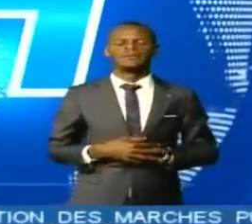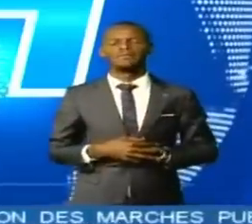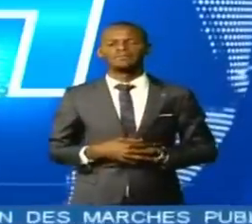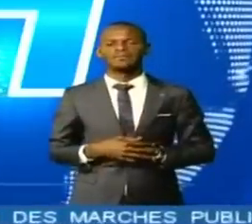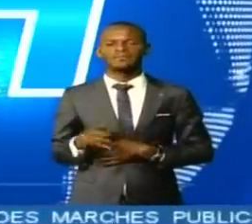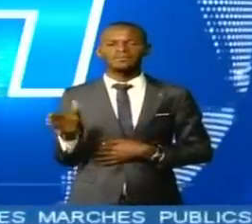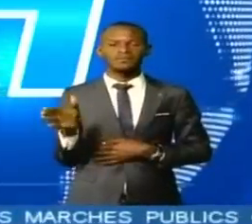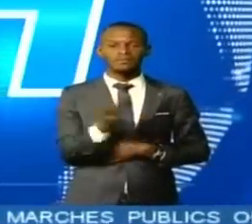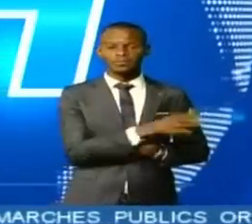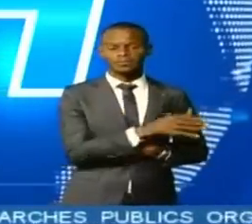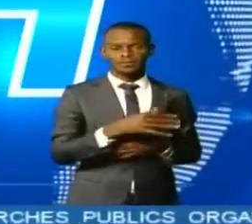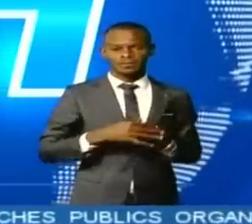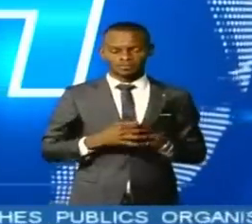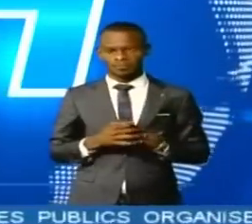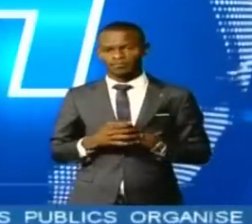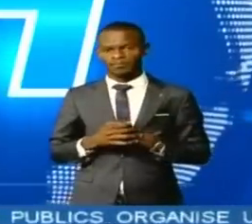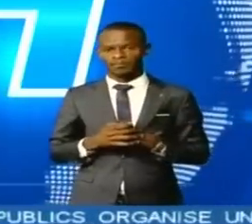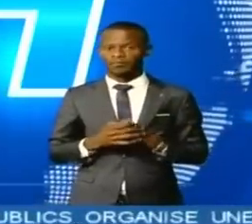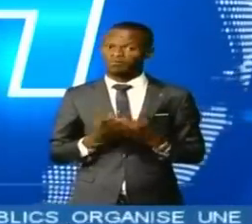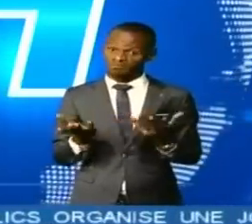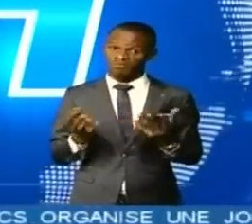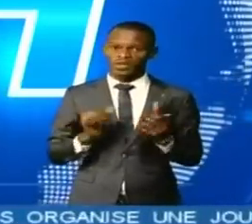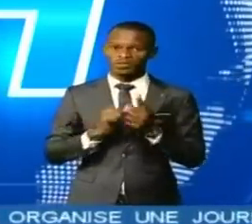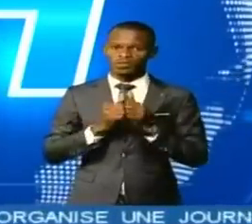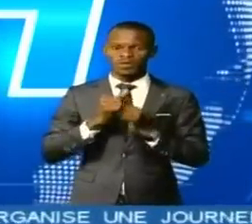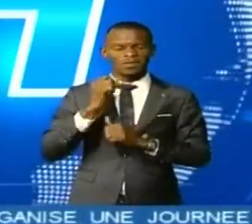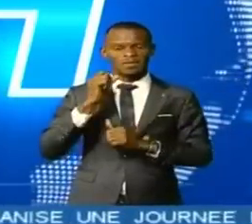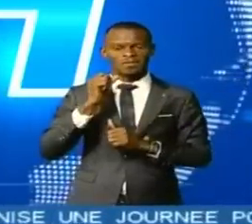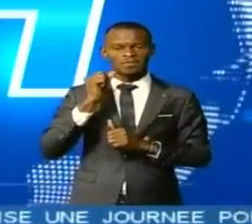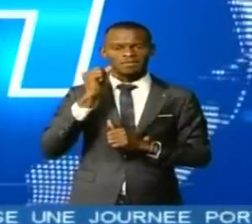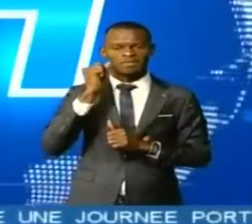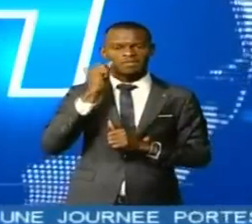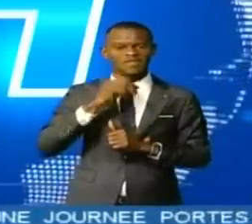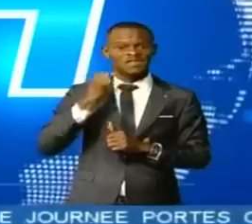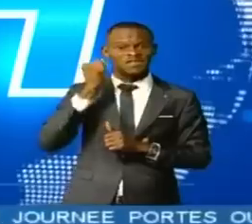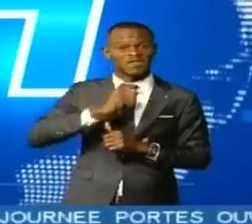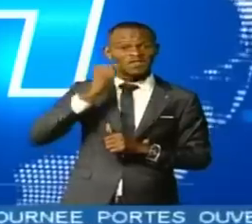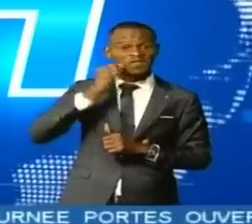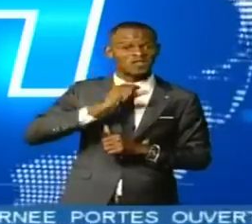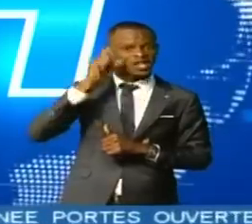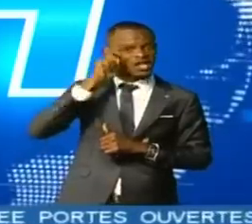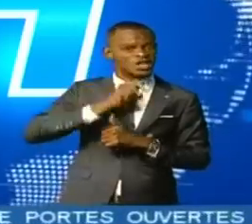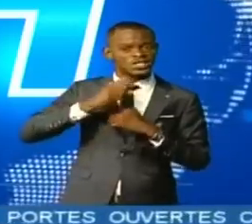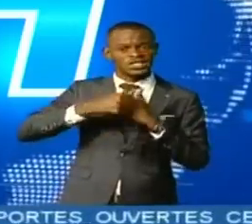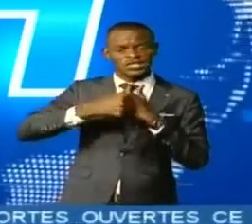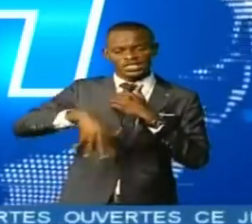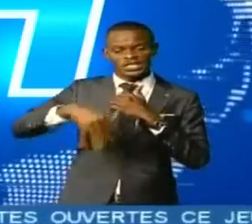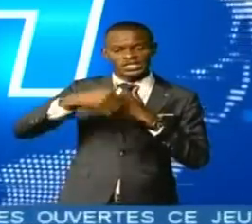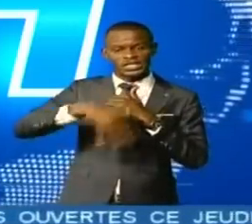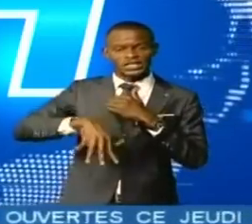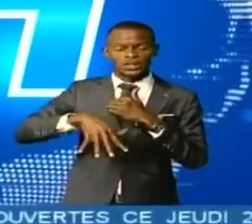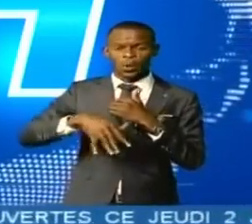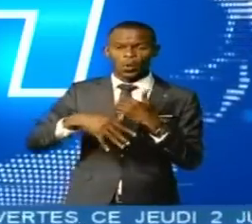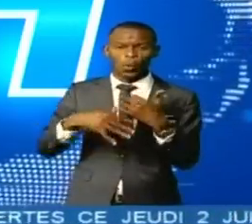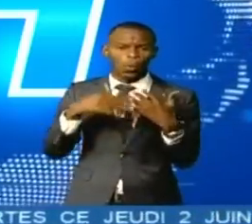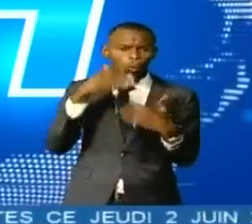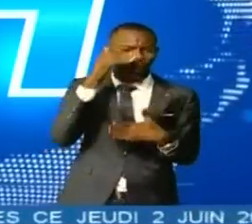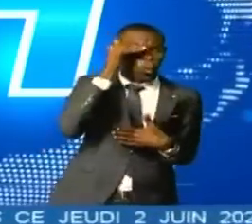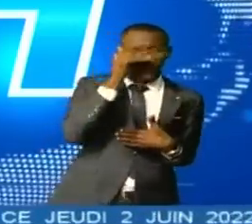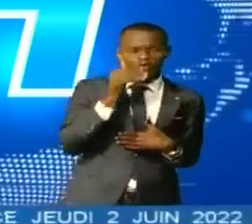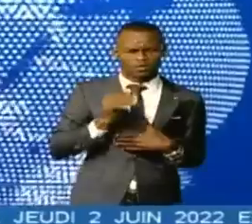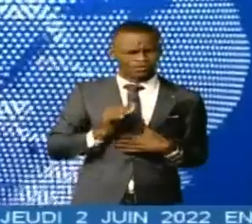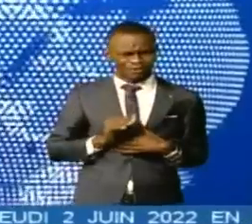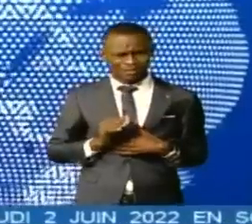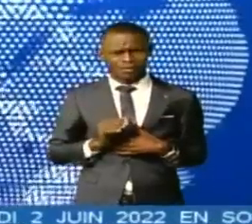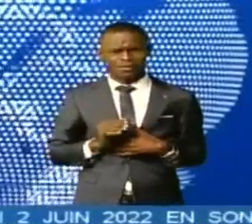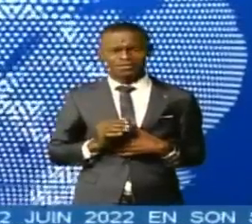La menstruation n'est pas un tabou, c'est mieux d'en parler. Avec les adolescentes, la Fondation Elisabeth Glasser était à l'école Bakole